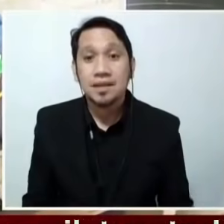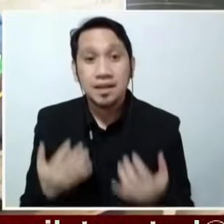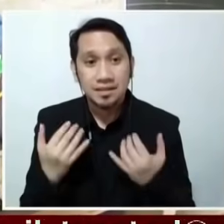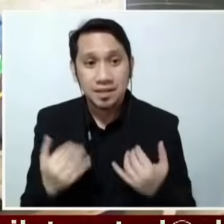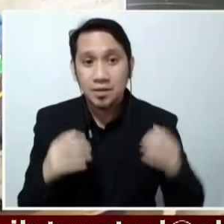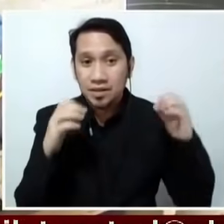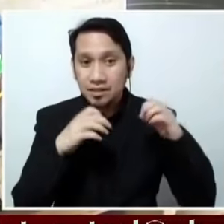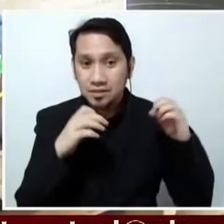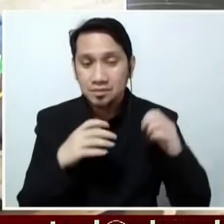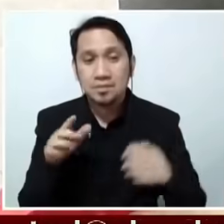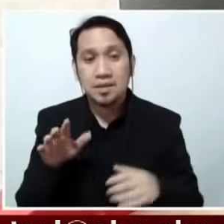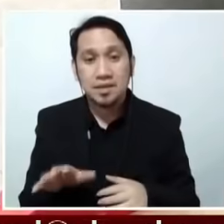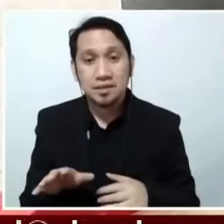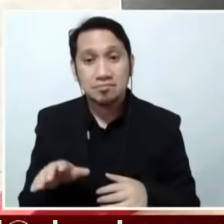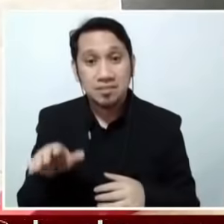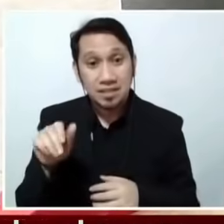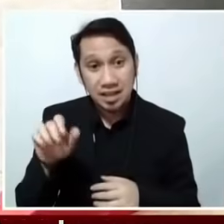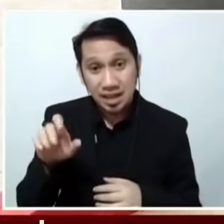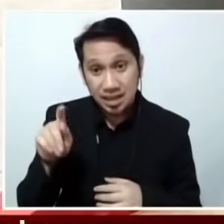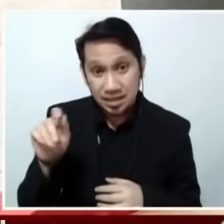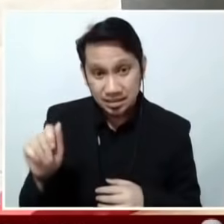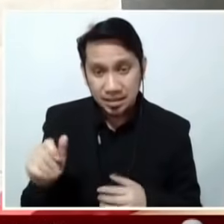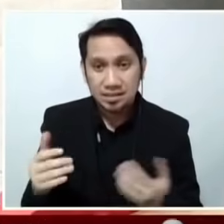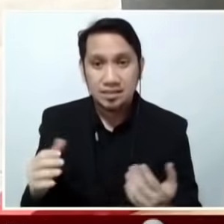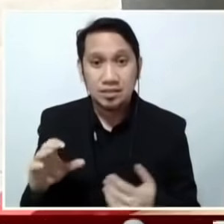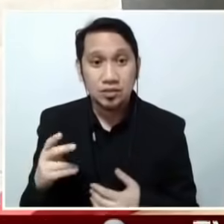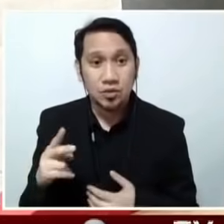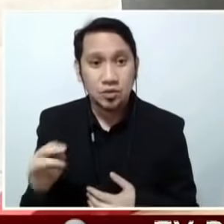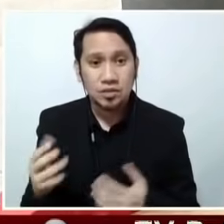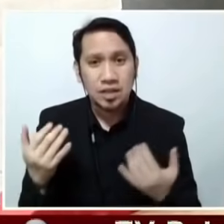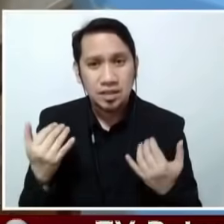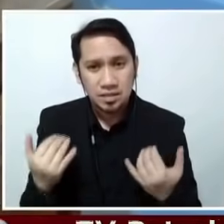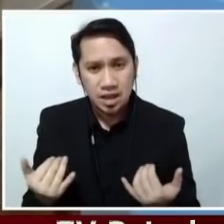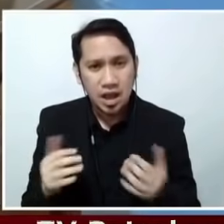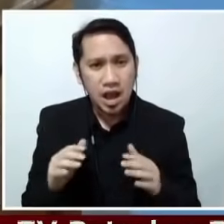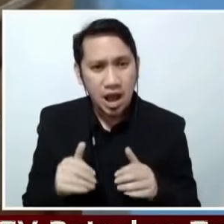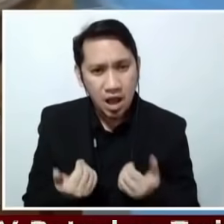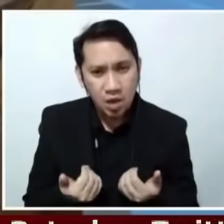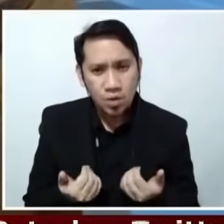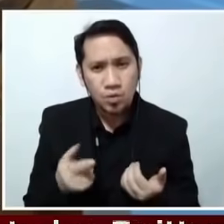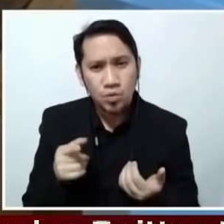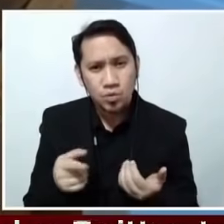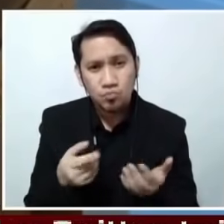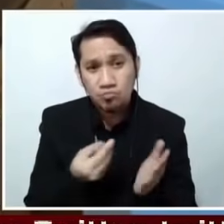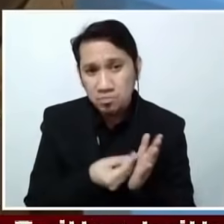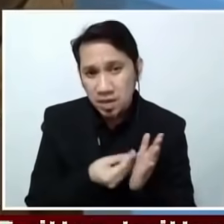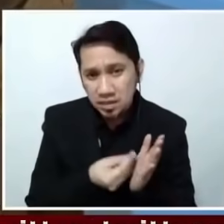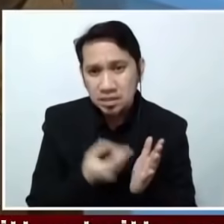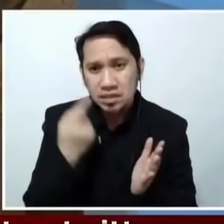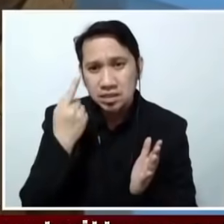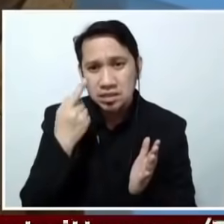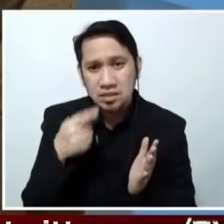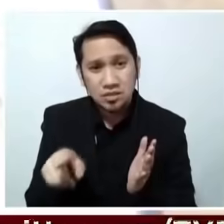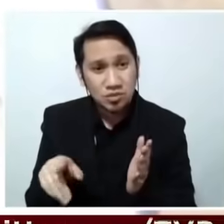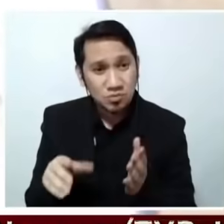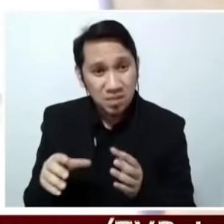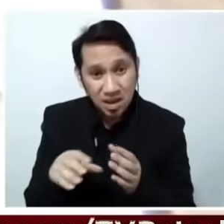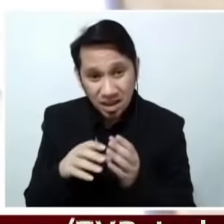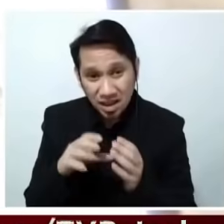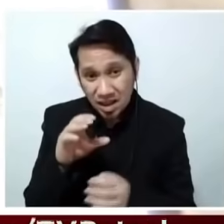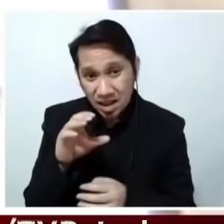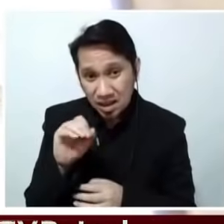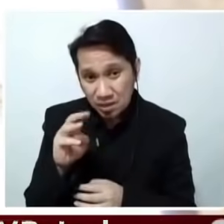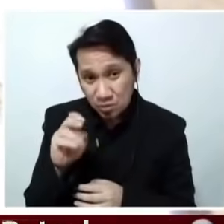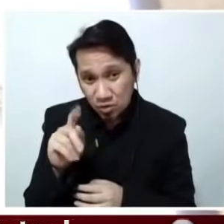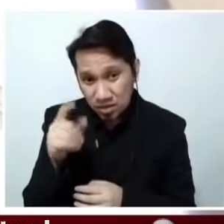Inaasahan sana ng katutubong Aita na si Chona na pangtustos ng kanyang pamilya ang kikitain sa mga kamoteng inani niya. Pero